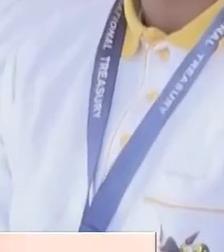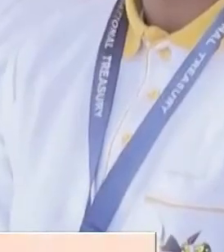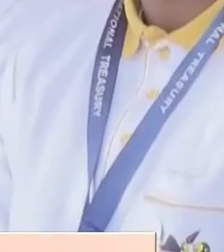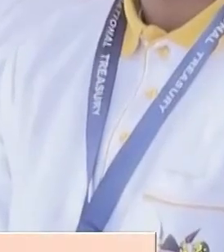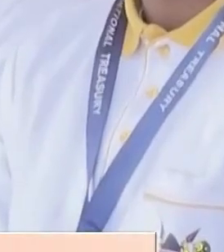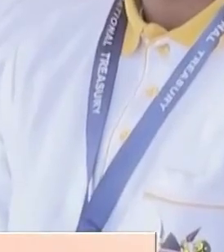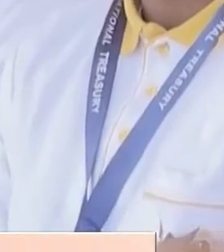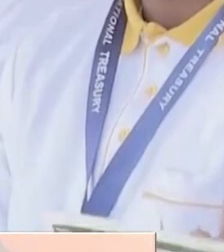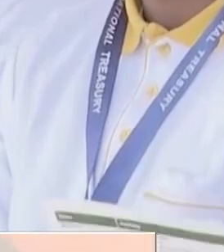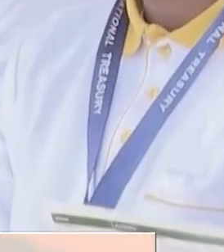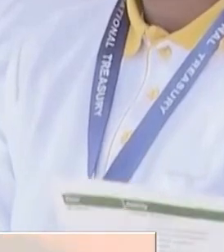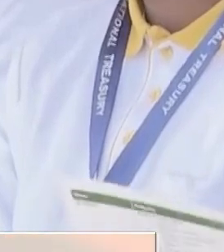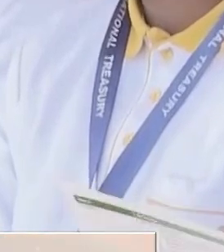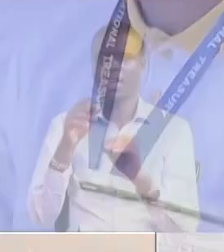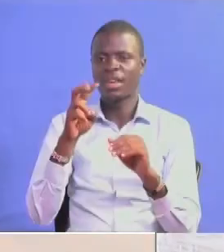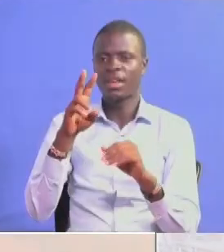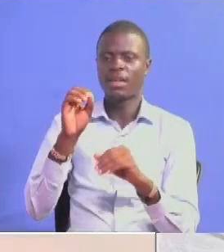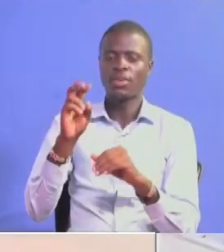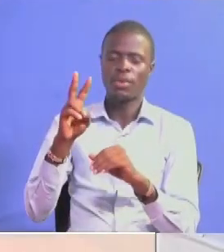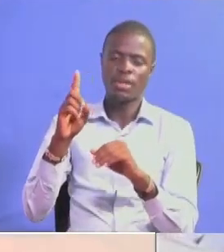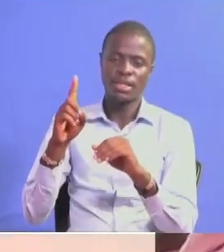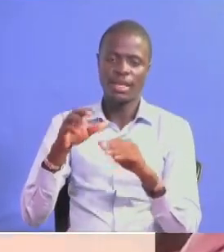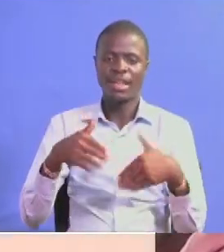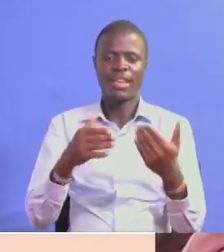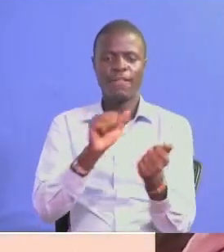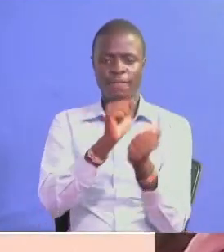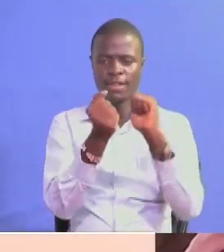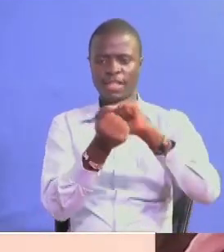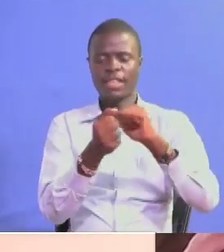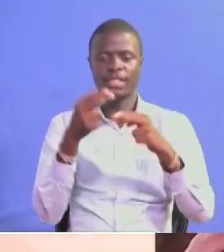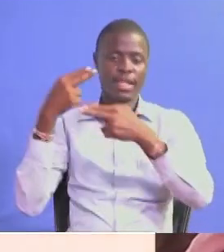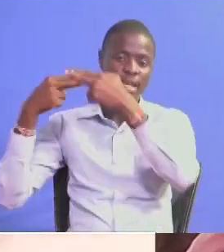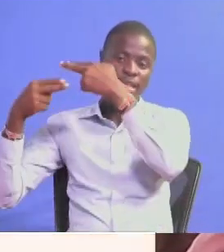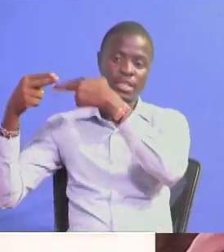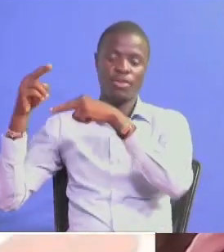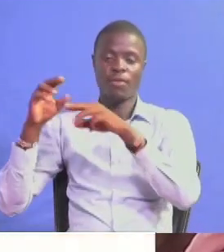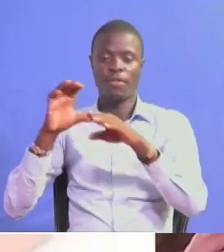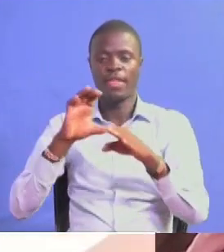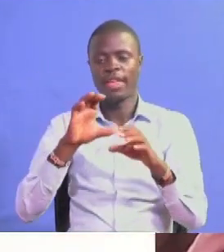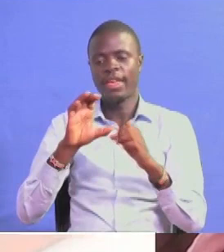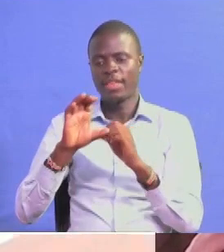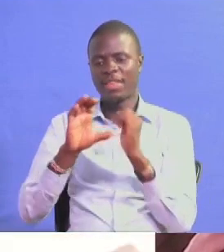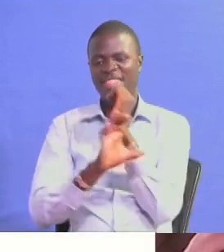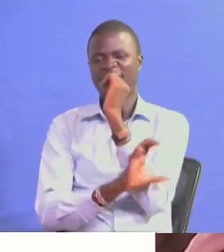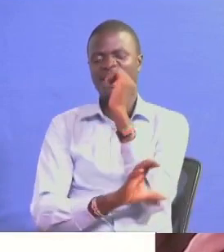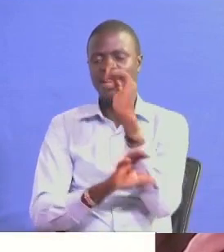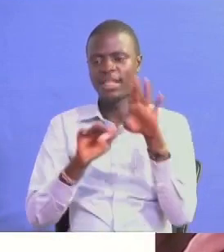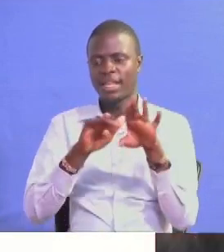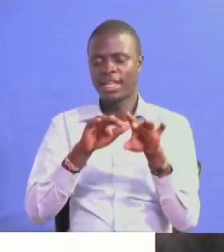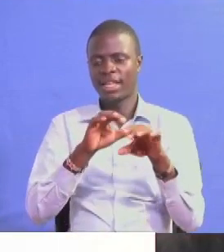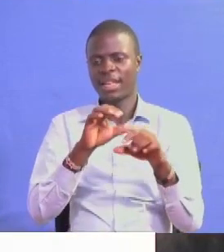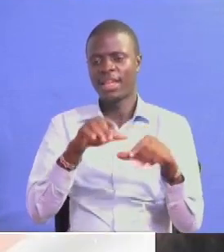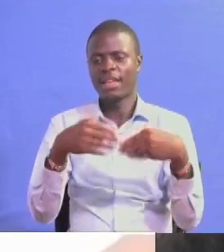Kenya ya mwaka 2010 ilileta mabadiliko katika Historia ya nchi kwani epanga upya uiano wa mamlaka kwa kufanya ugatuzi wa mamlaka na